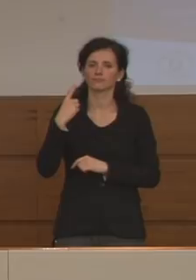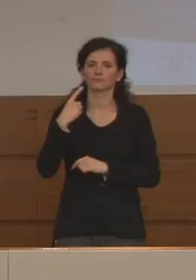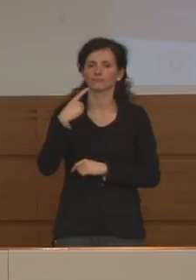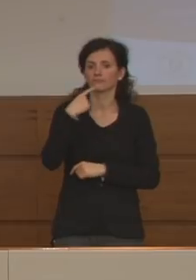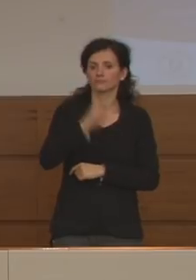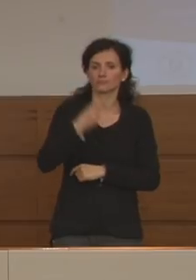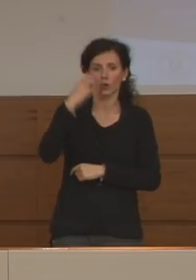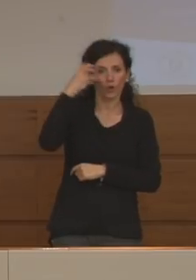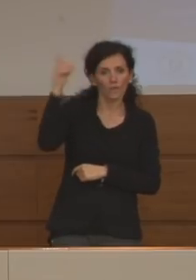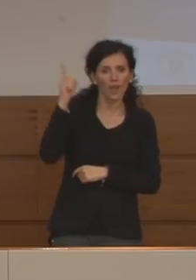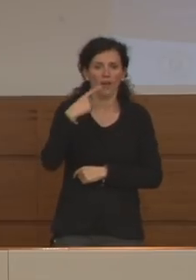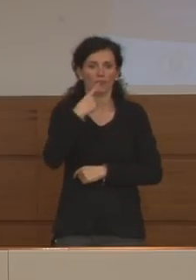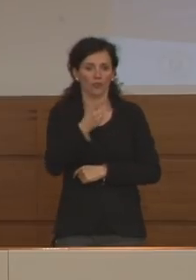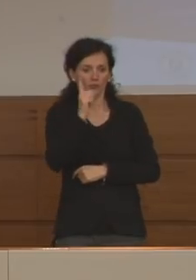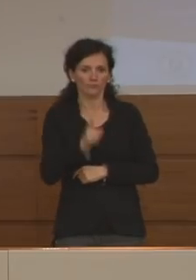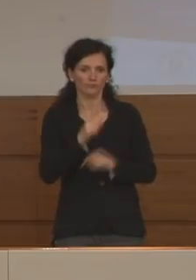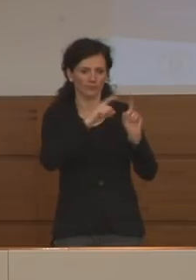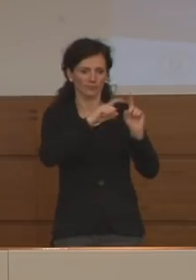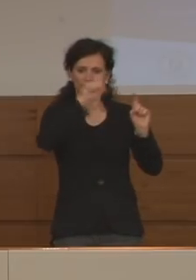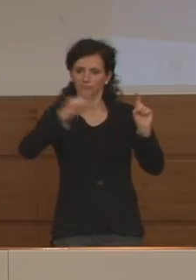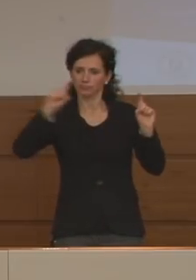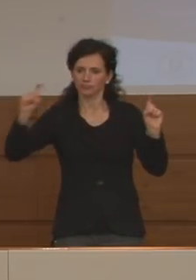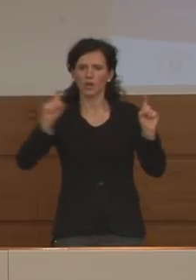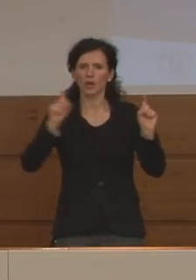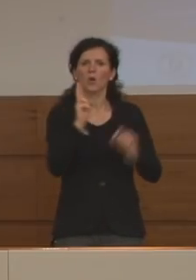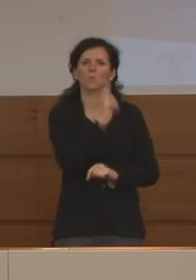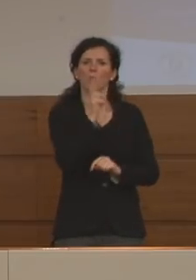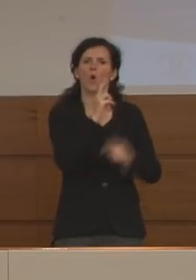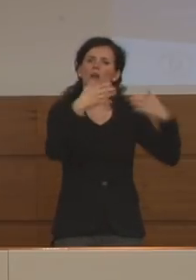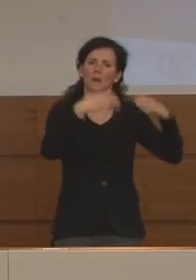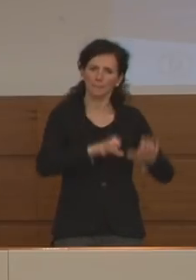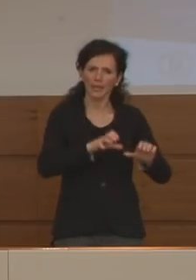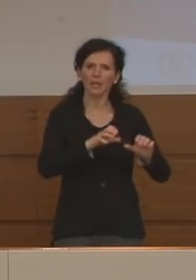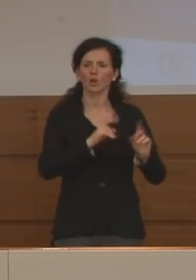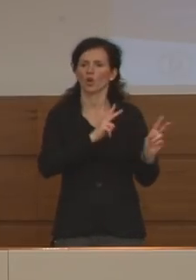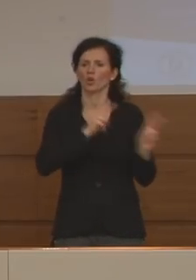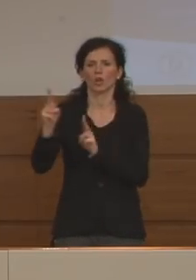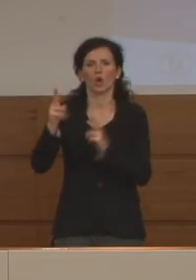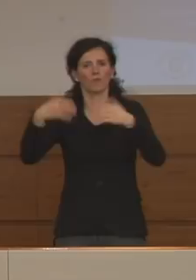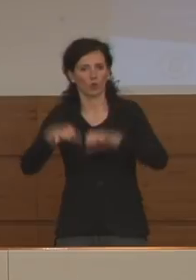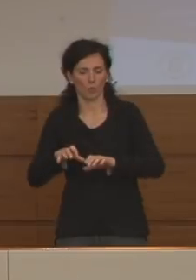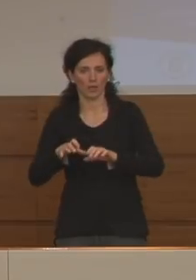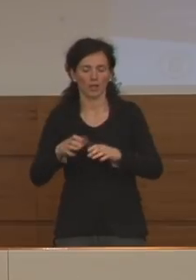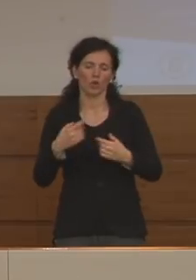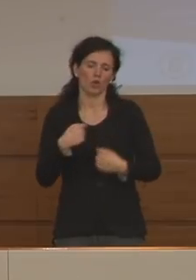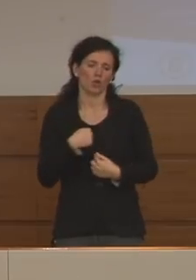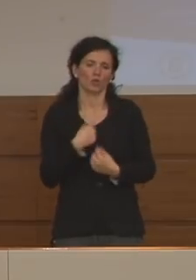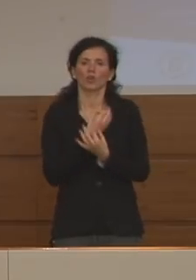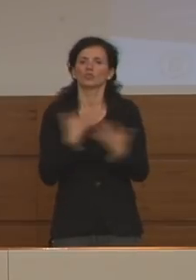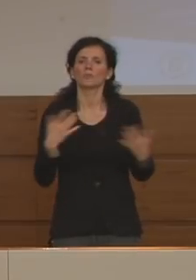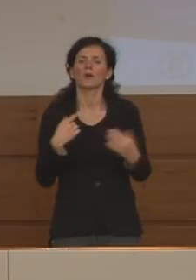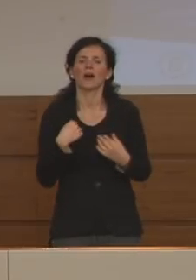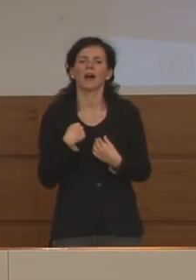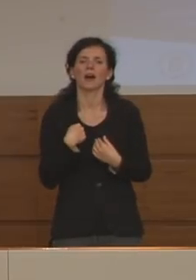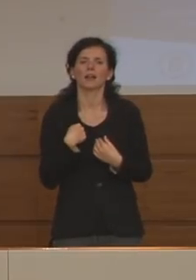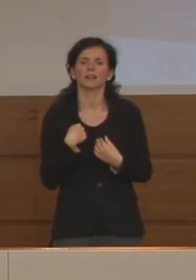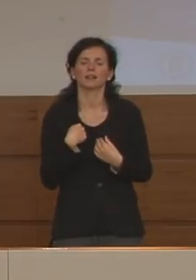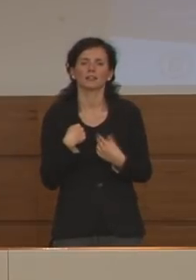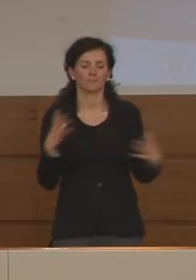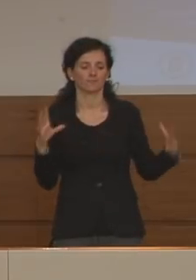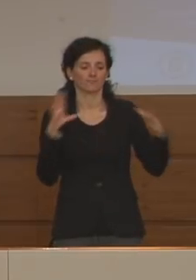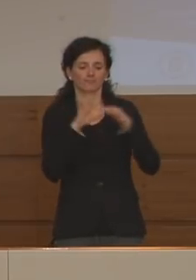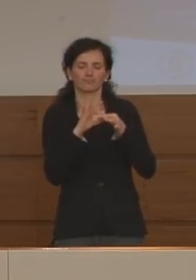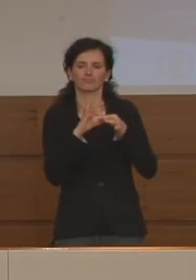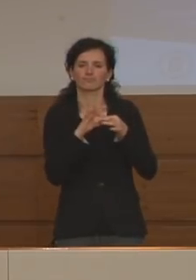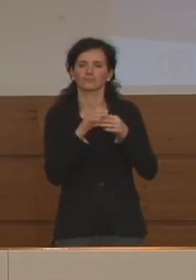trend che sta andando muoiono meno vengono ricordate meno in terapia intensiva e ovvio che mi associo al importante messaggio